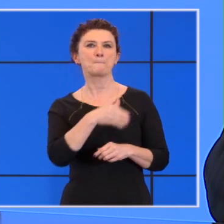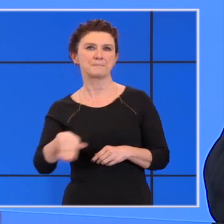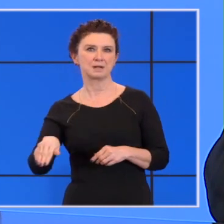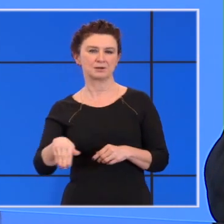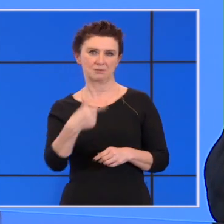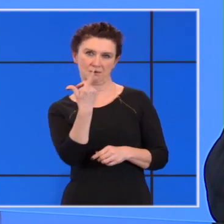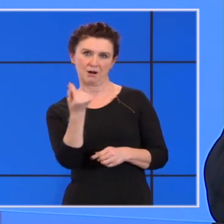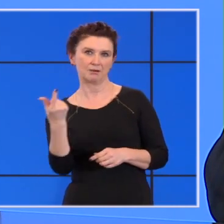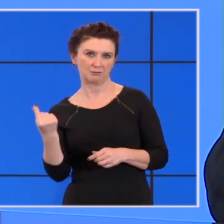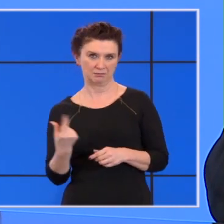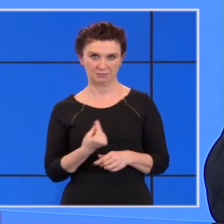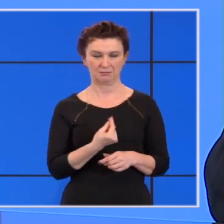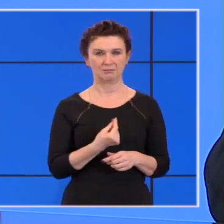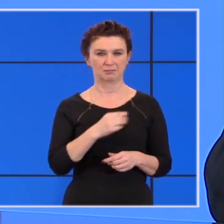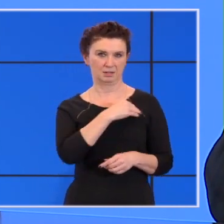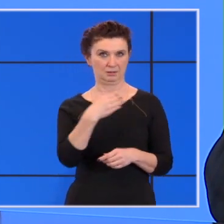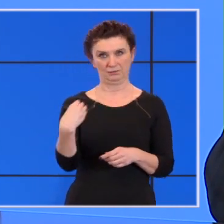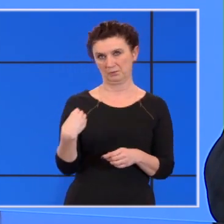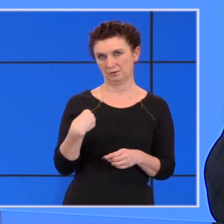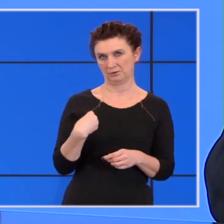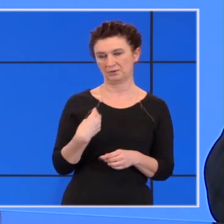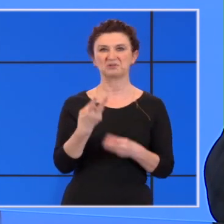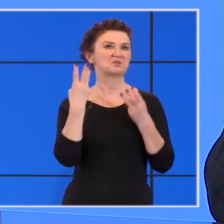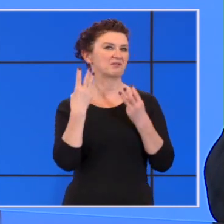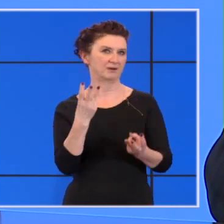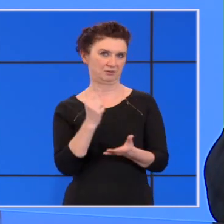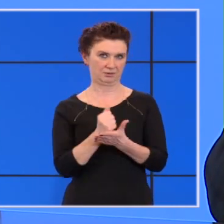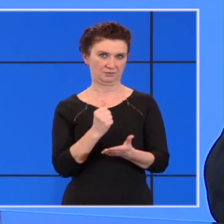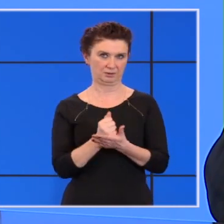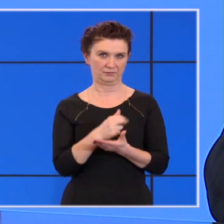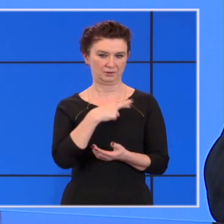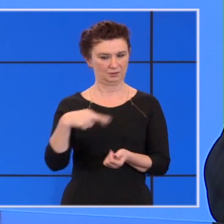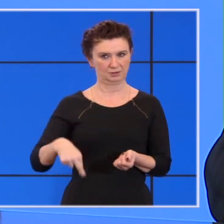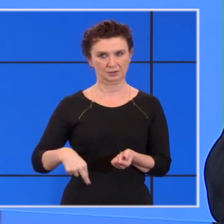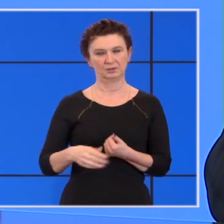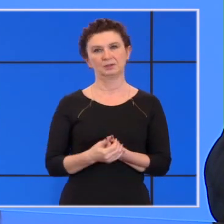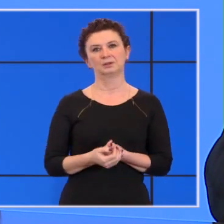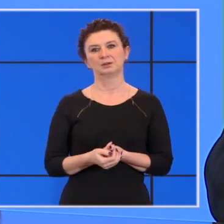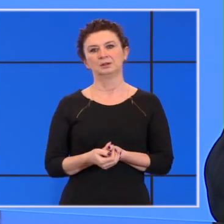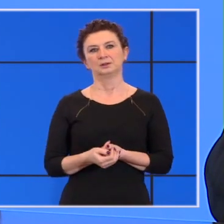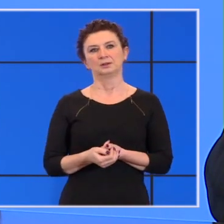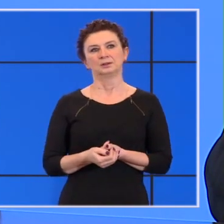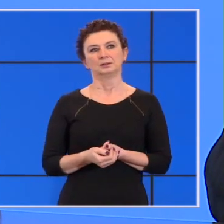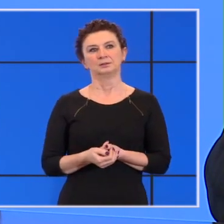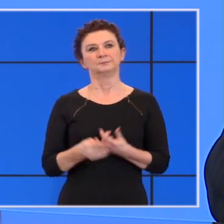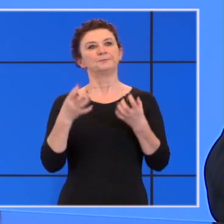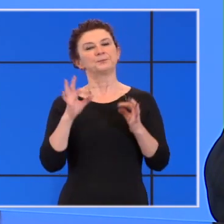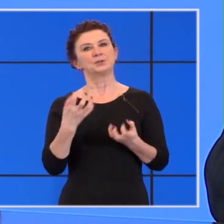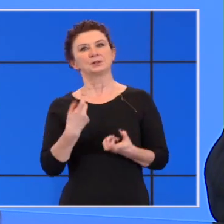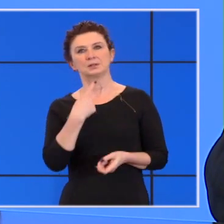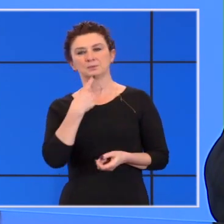problem, który bezwzględnie rząd, premier rządu powinien się zająć. Dzisiaj chcę powiedzieć, że